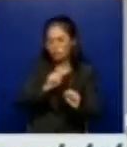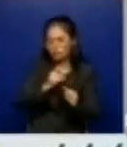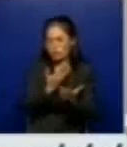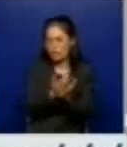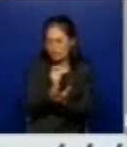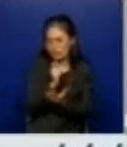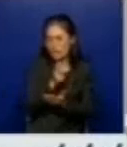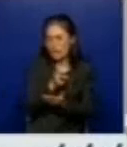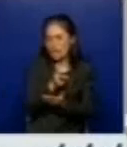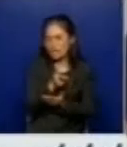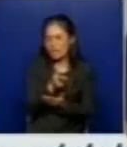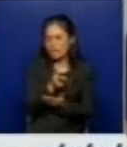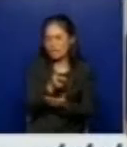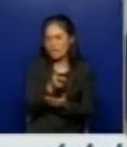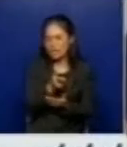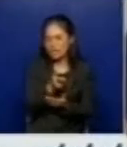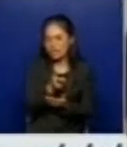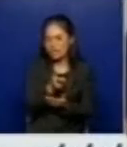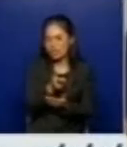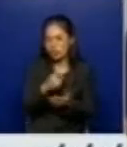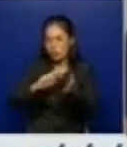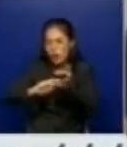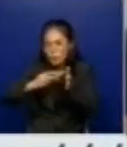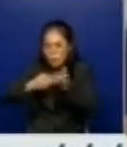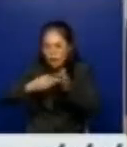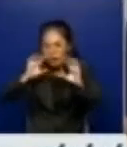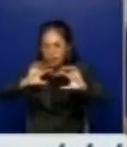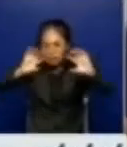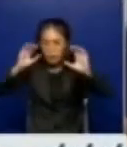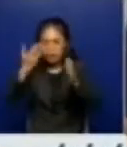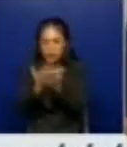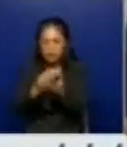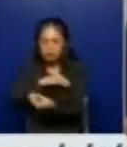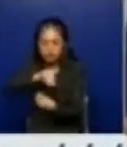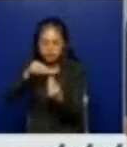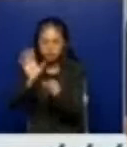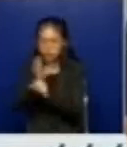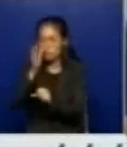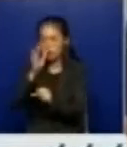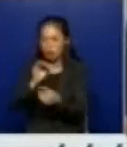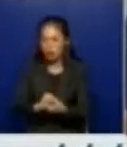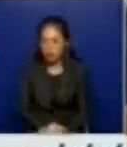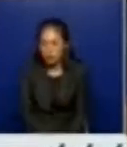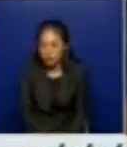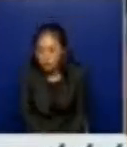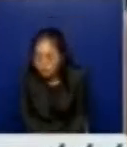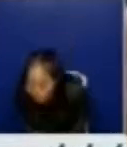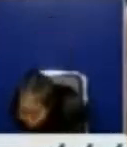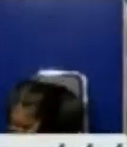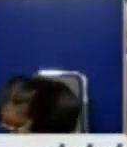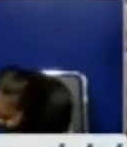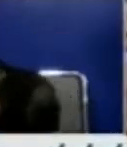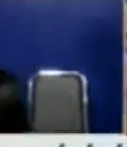ายนั่นแปลว่ารัฐบาลก็จะไม่มีเงินใช้อีกแน่นอนนะครับซึ่งตอนนี้รัฐบาลก็กู้ไปจ